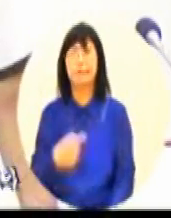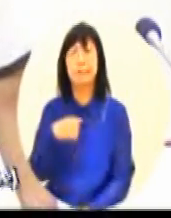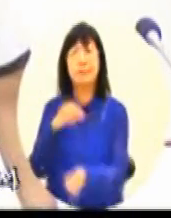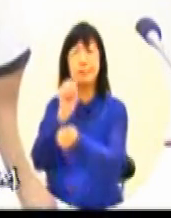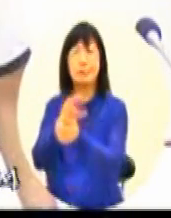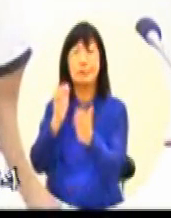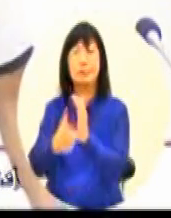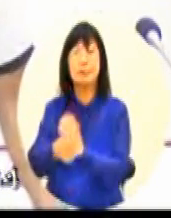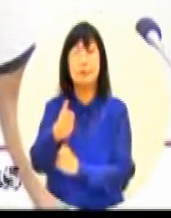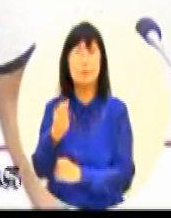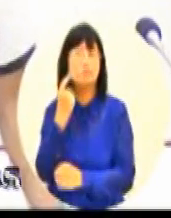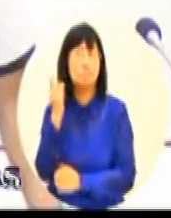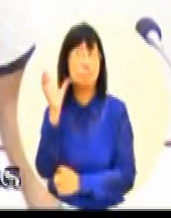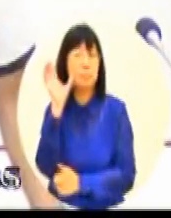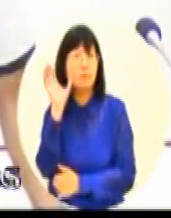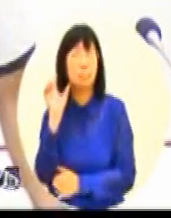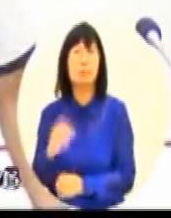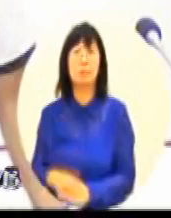市长，这个你听一下，